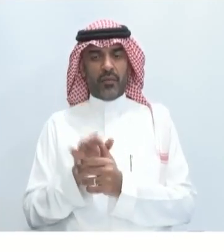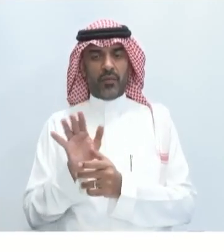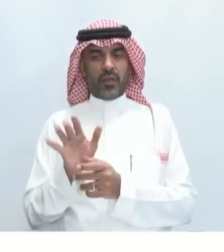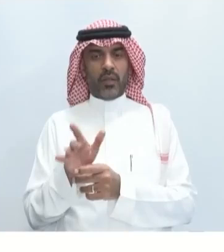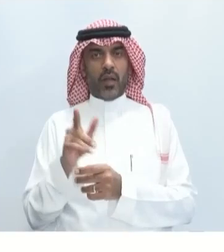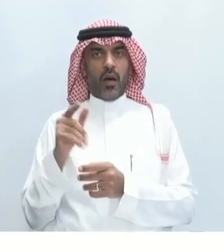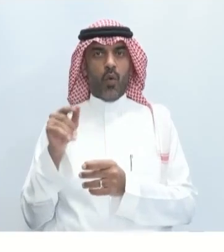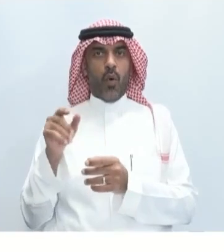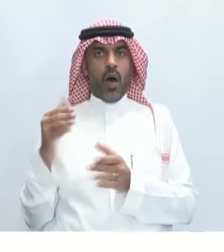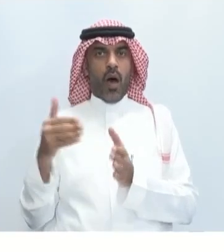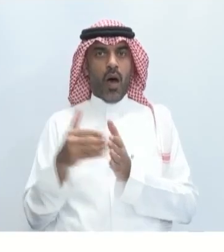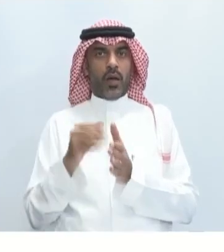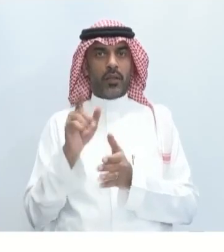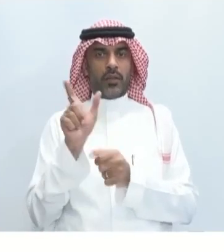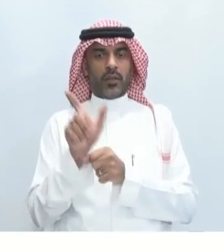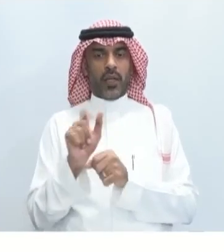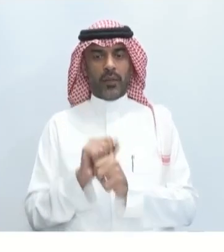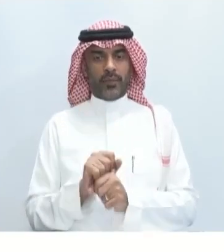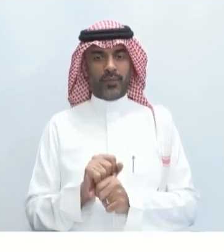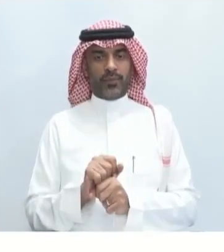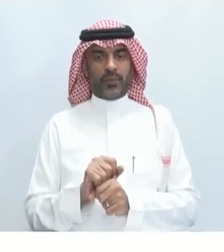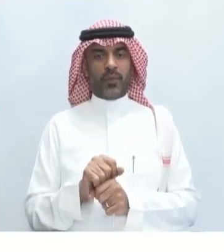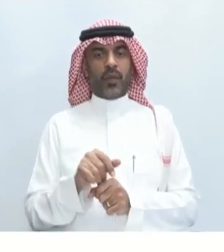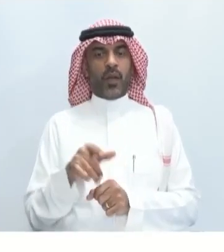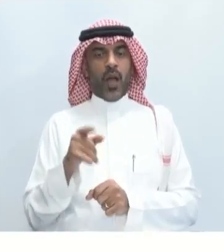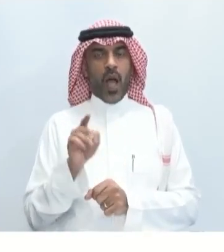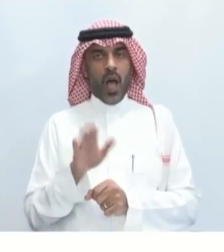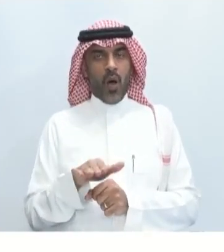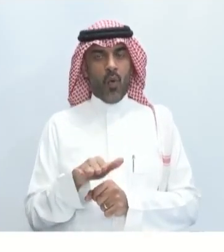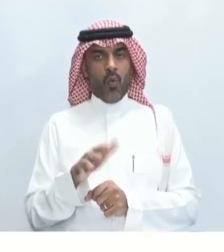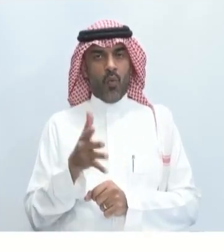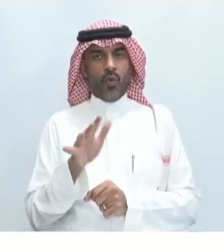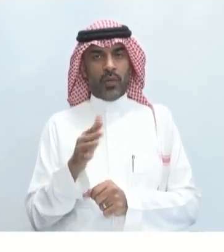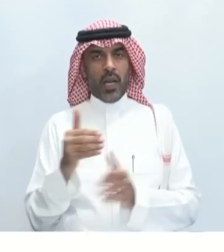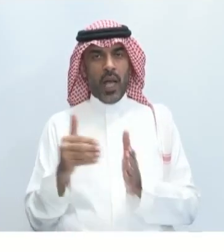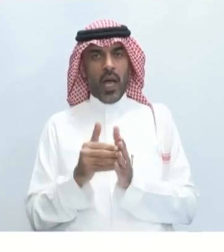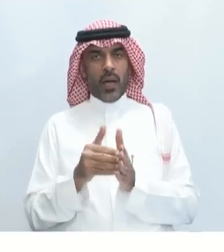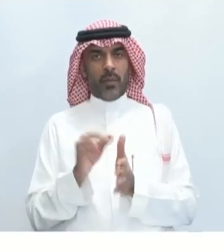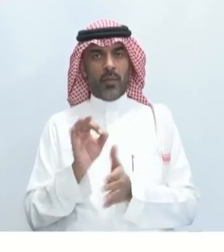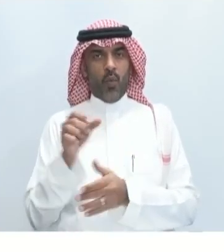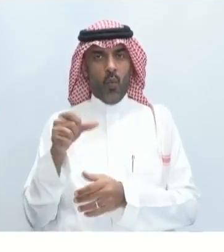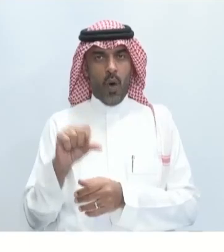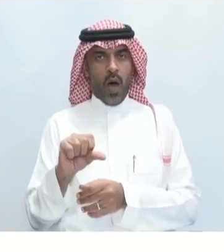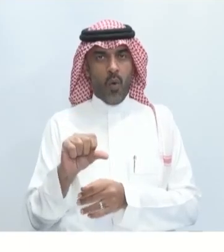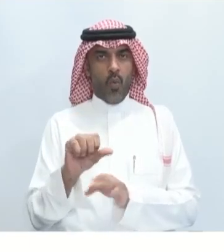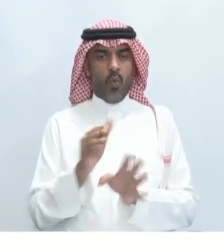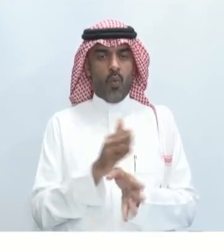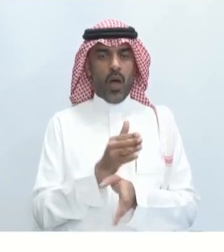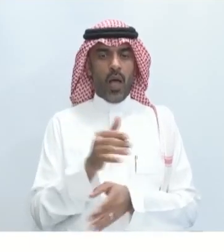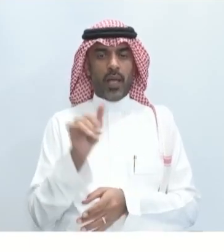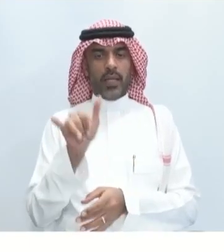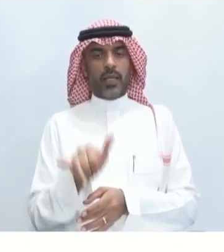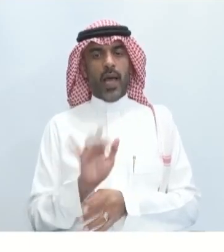يذهب وكذلك اذا كان معتل الاخر بالواو مثل كي يسموا